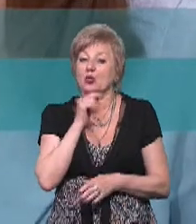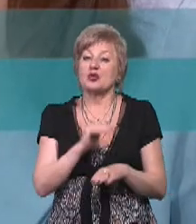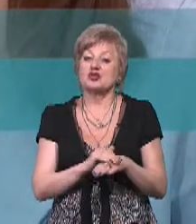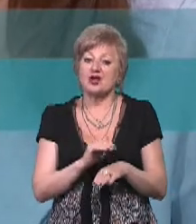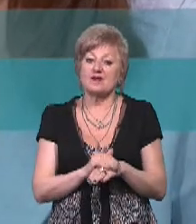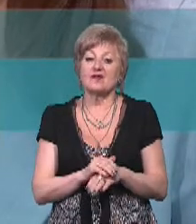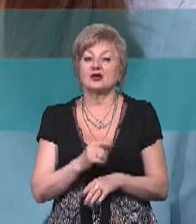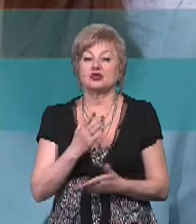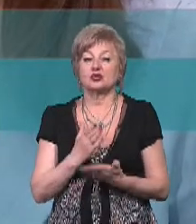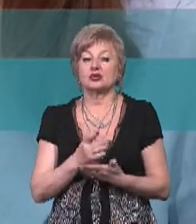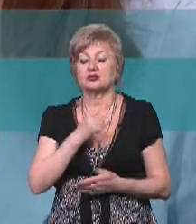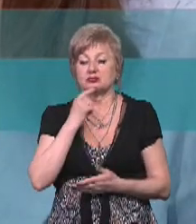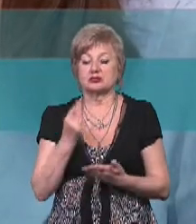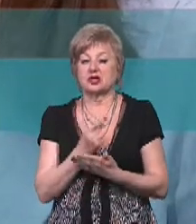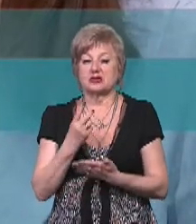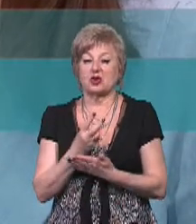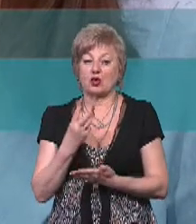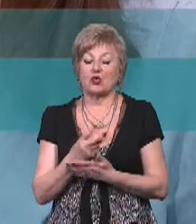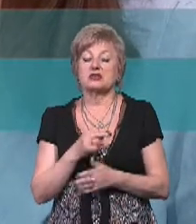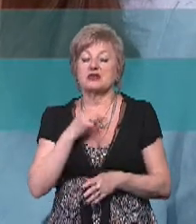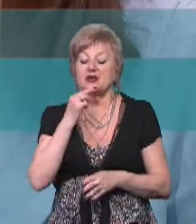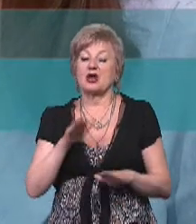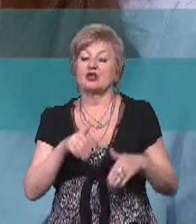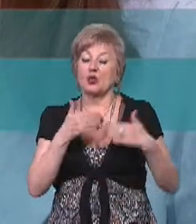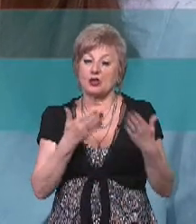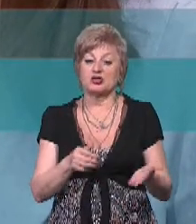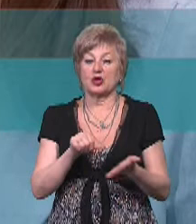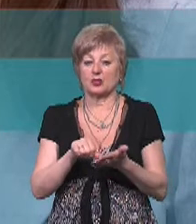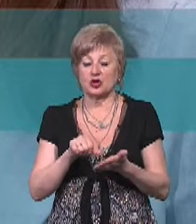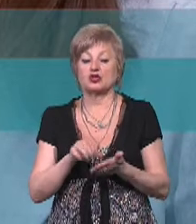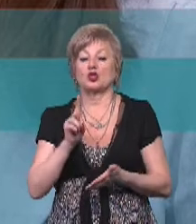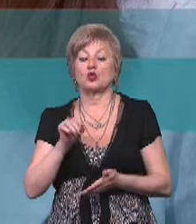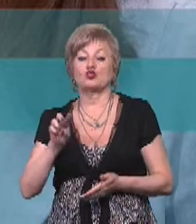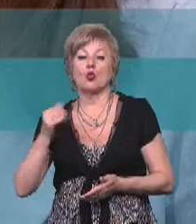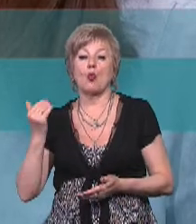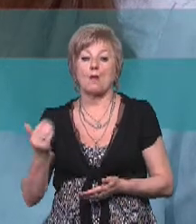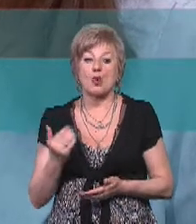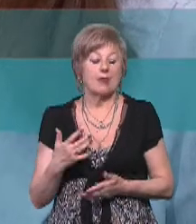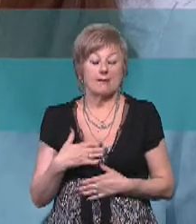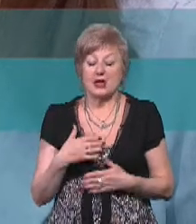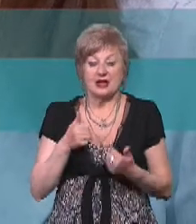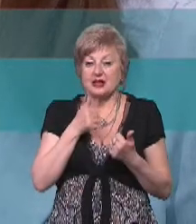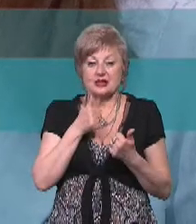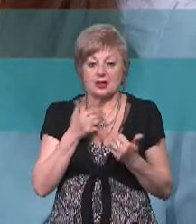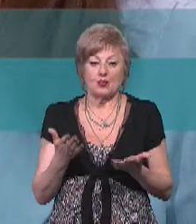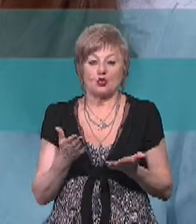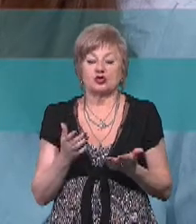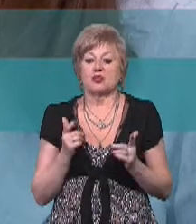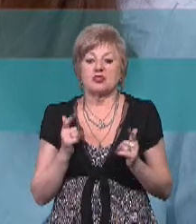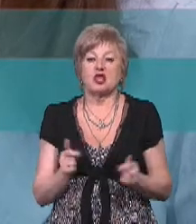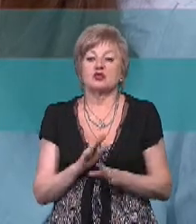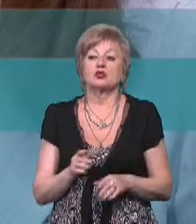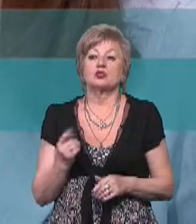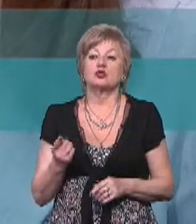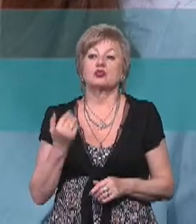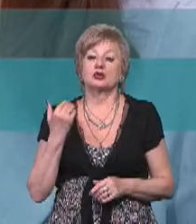яких неодноразово звертали увагу саме представники Кошугумської громади, і ми не можемо не погодитися з ними, тому